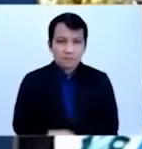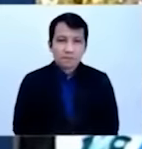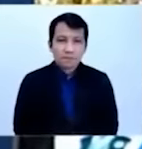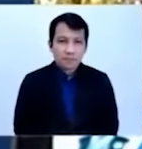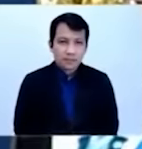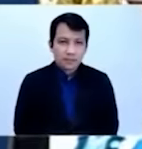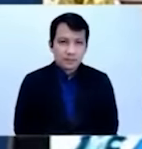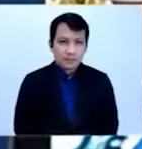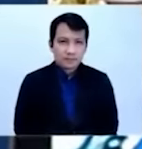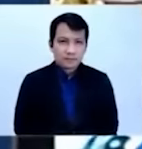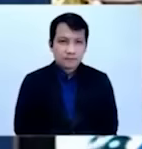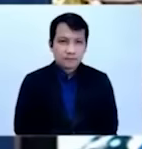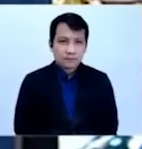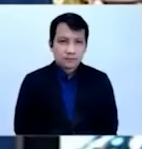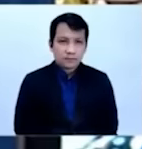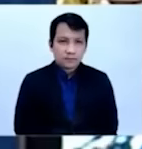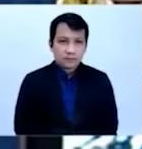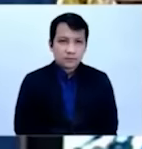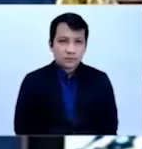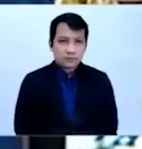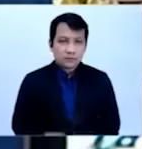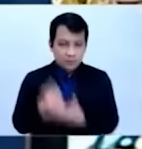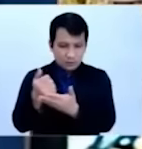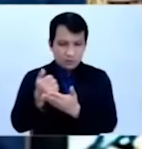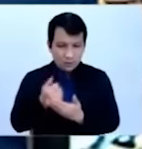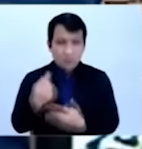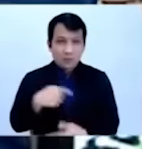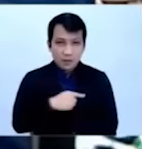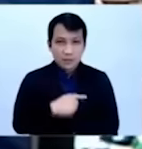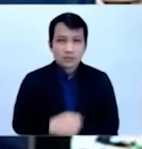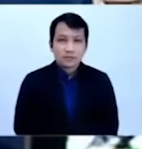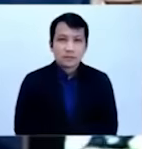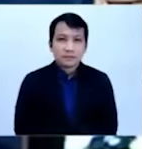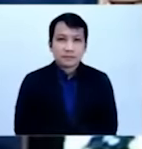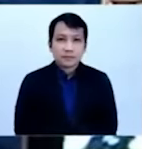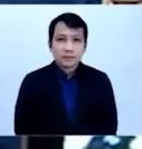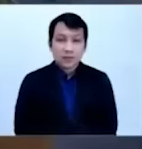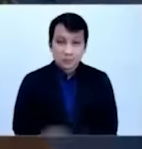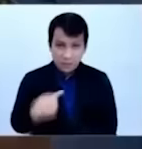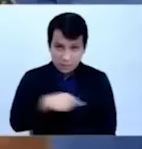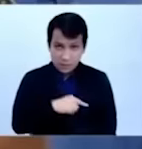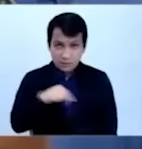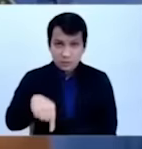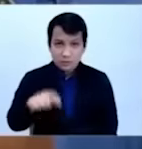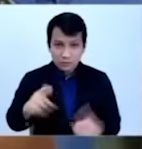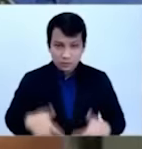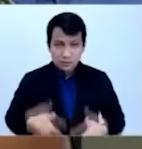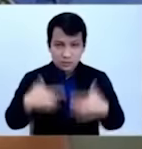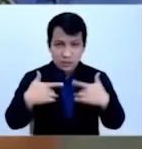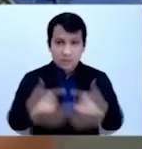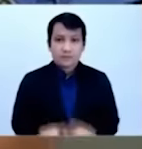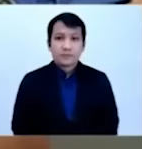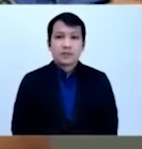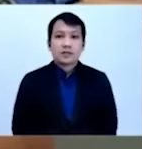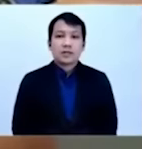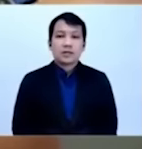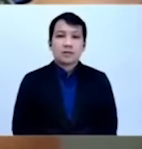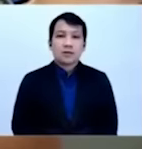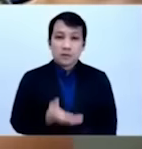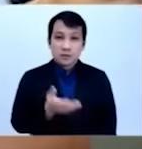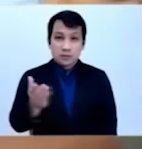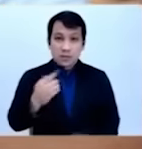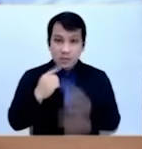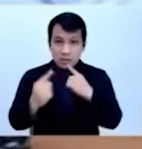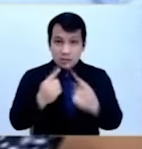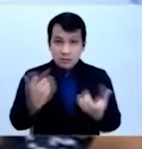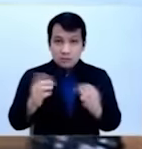Sir, help us. This is our lives. Matapos makausap ang mga